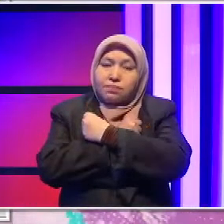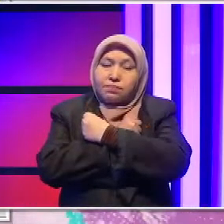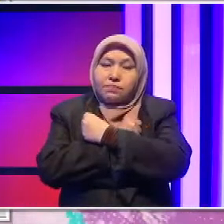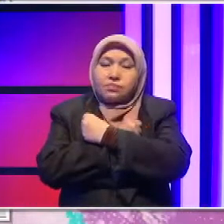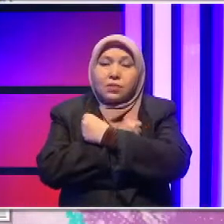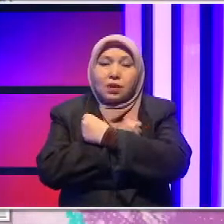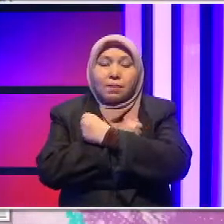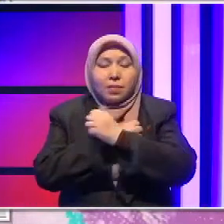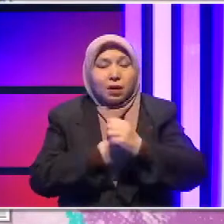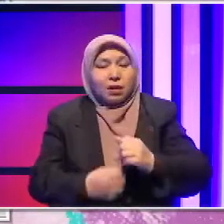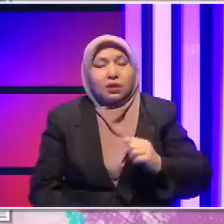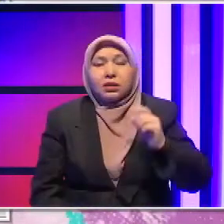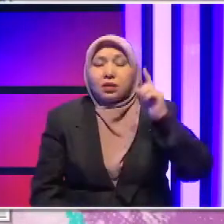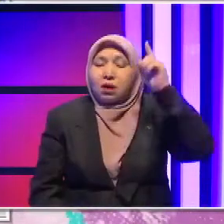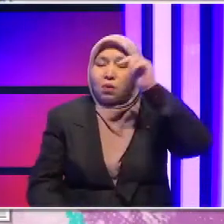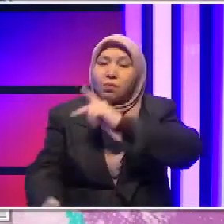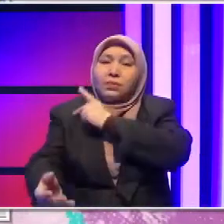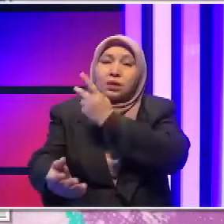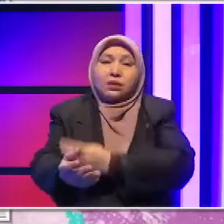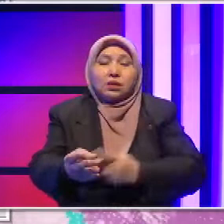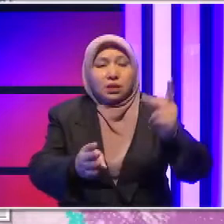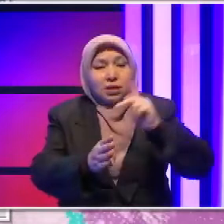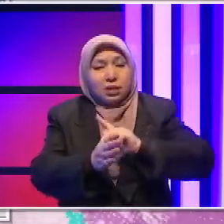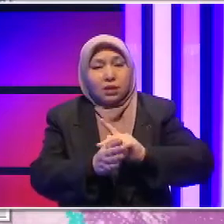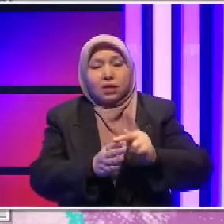الرحيم مالك يوم